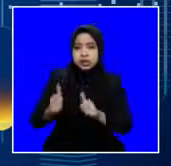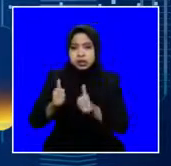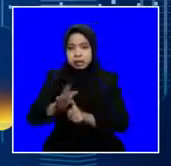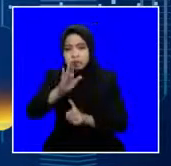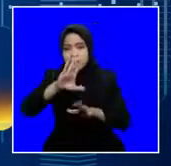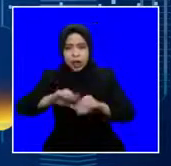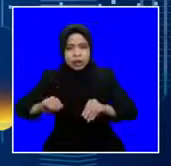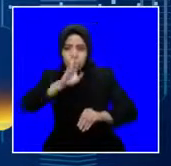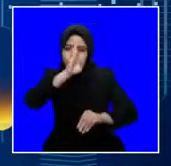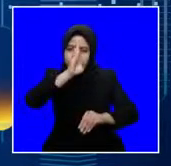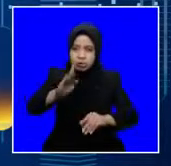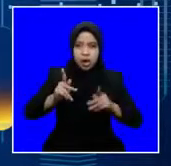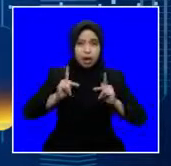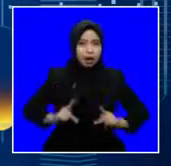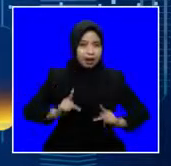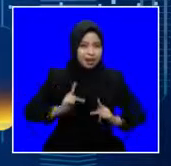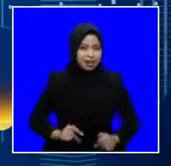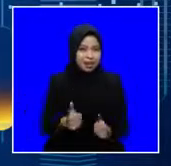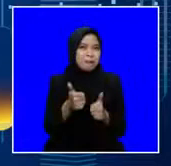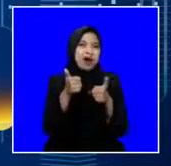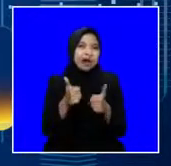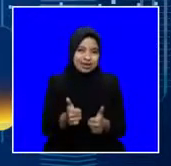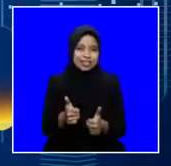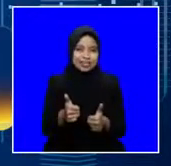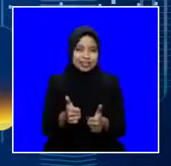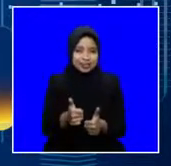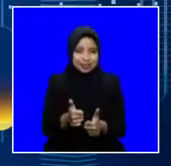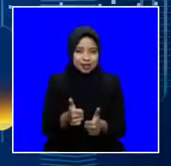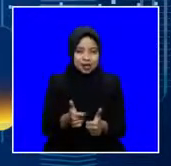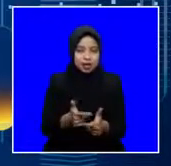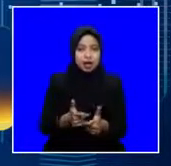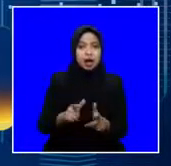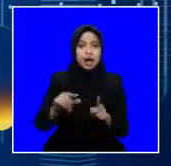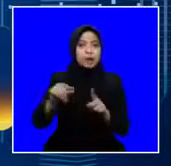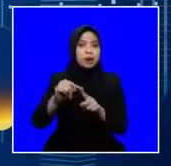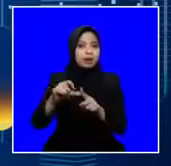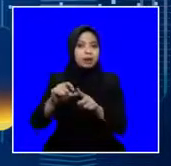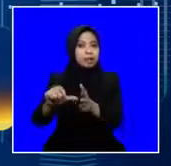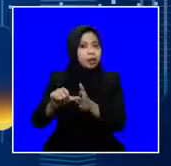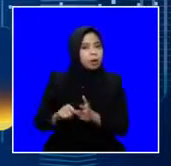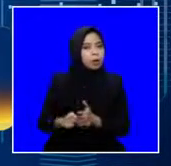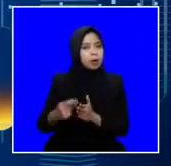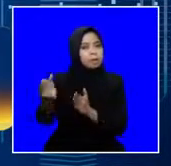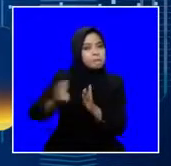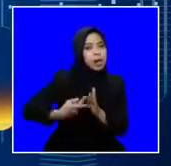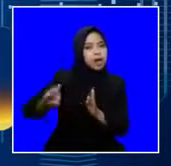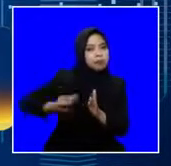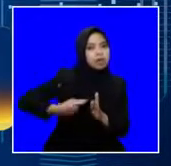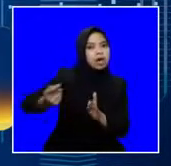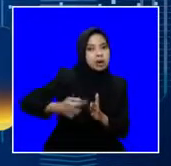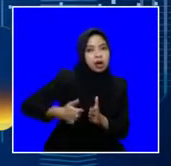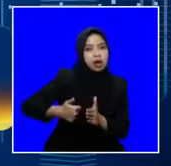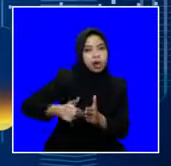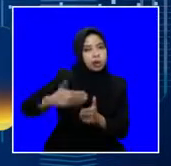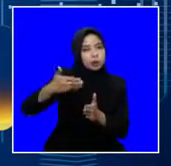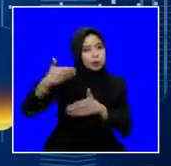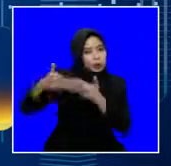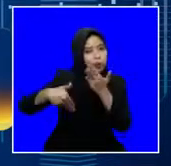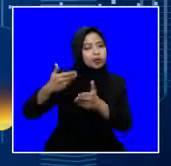komitmen kerja karakternya juga sudah baik. Kita biayai untuk meningkatkan kompetensi dan profil mereka. Nah,